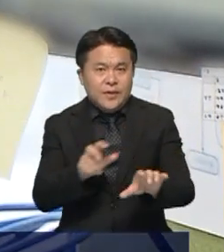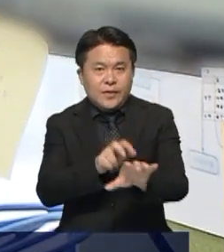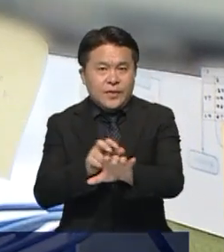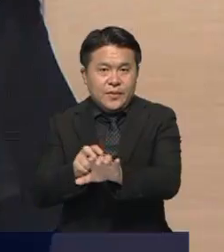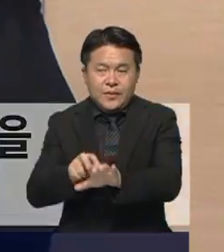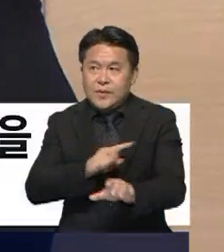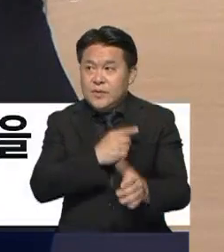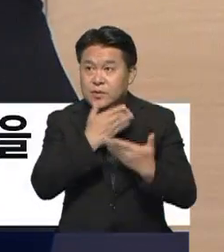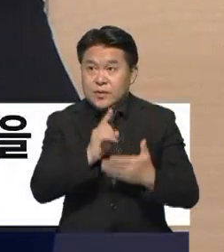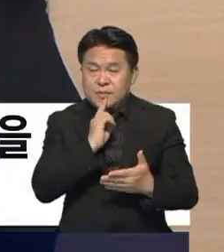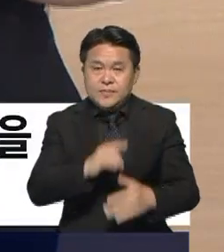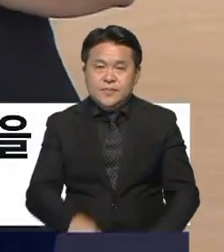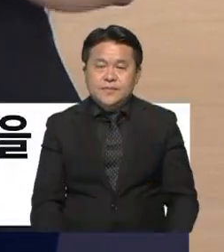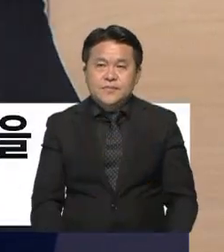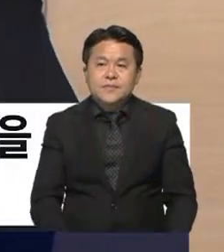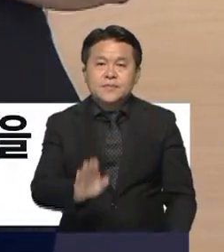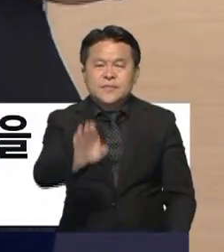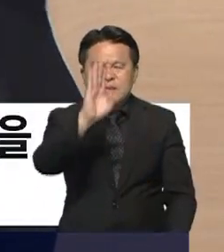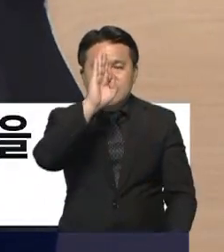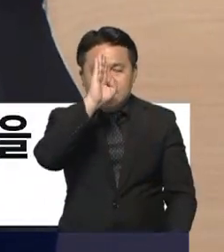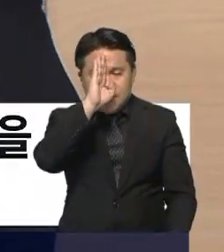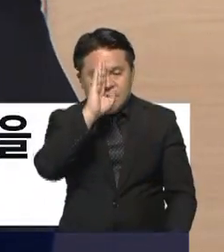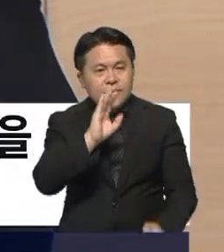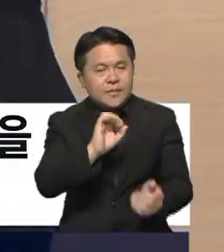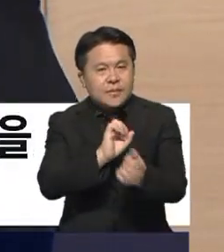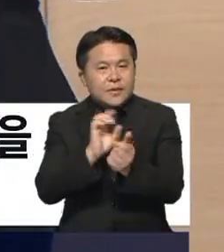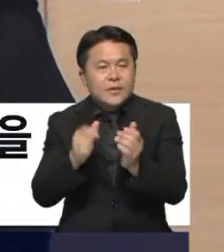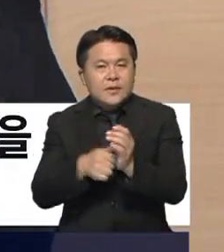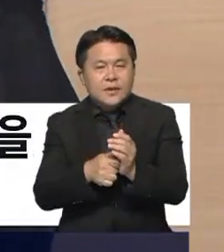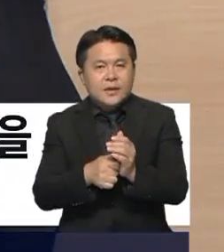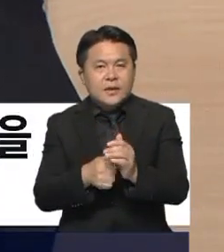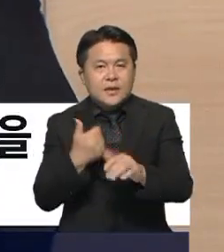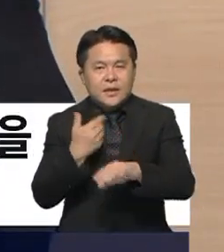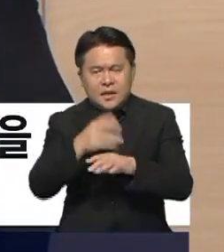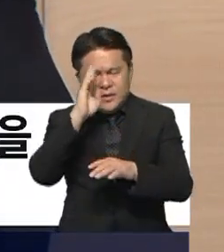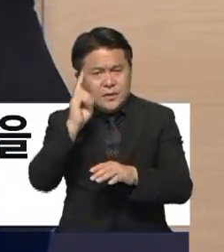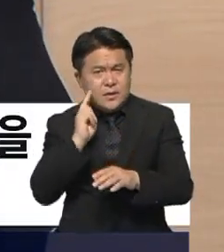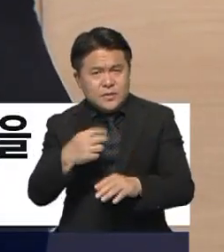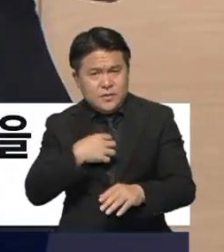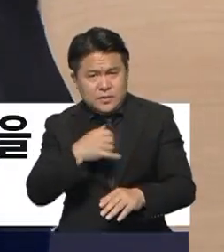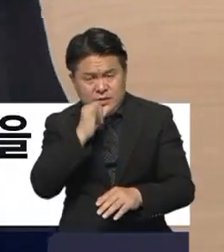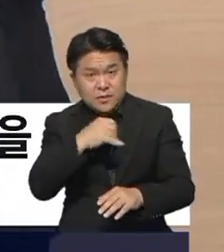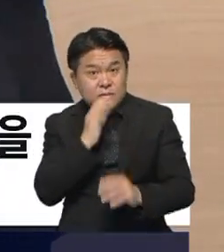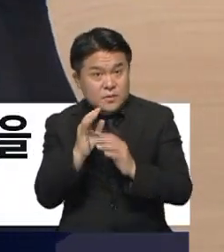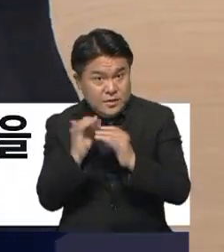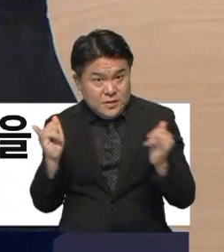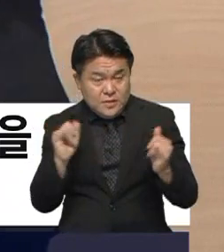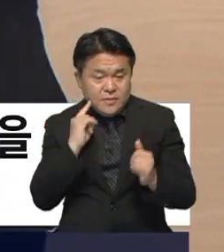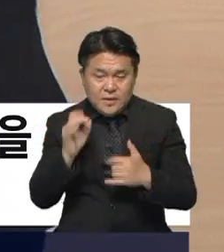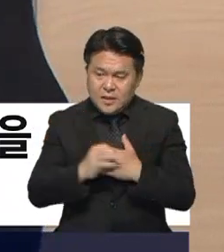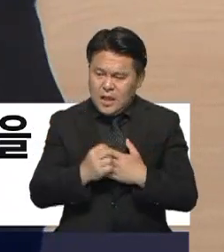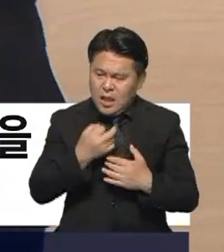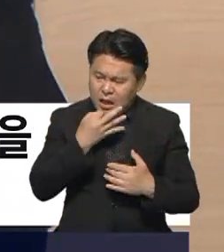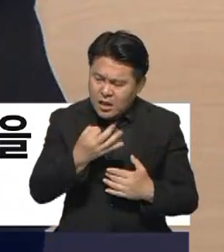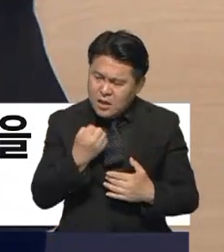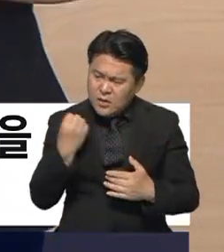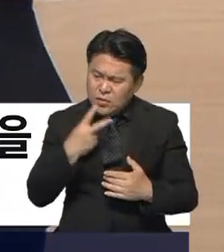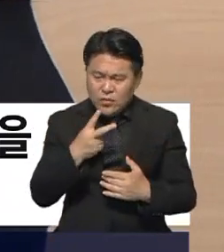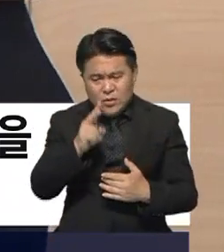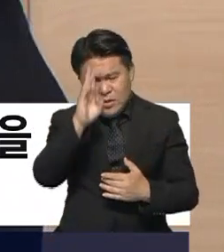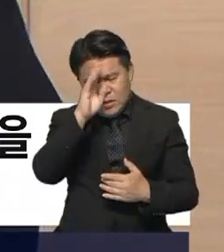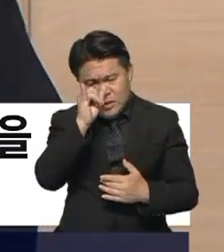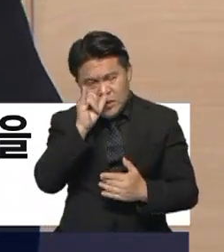강조했습니다. 고위험군인 어르신들께서는 증상이 있는 경우 바로 원스톱 진료기관을 찾으시거나 전화 문의를